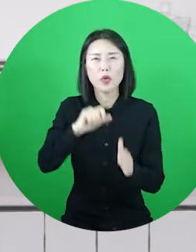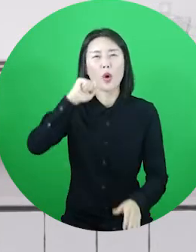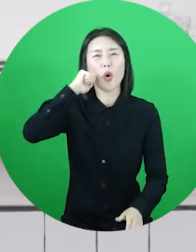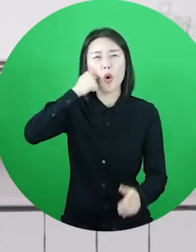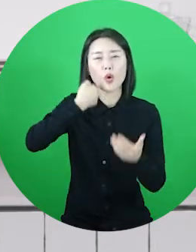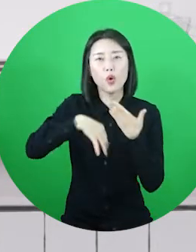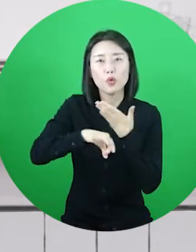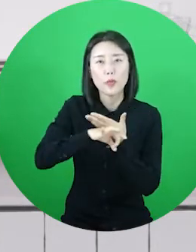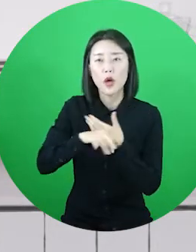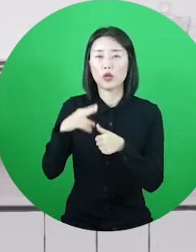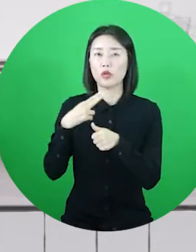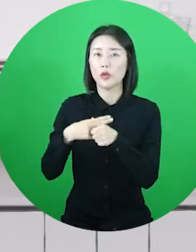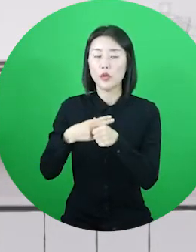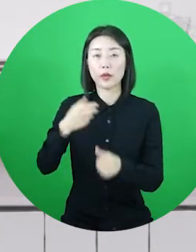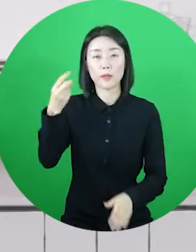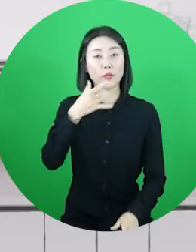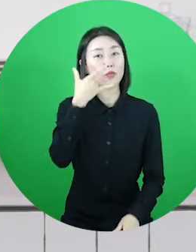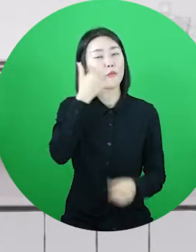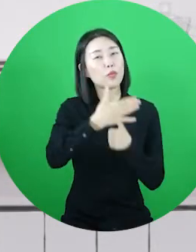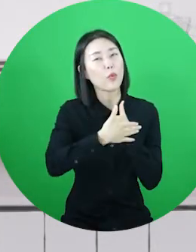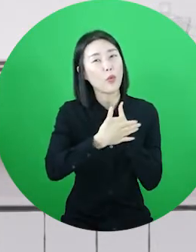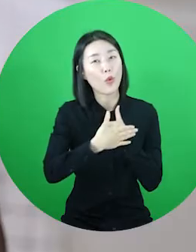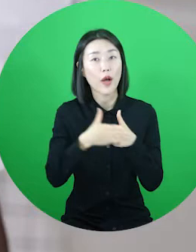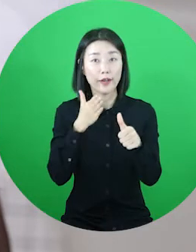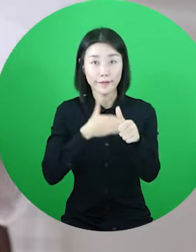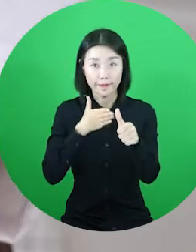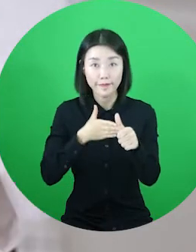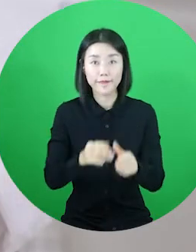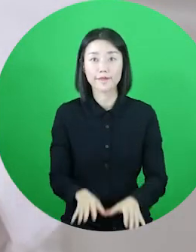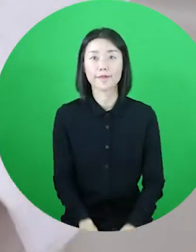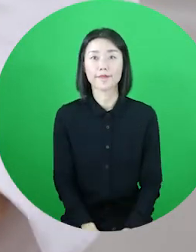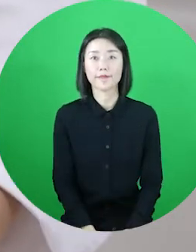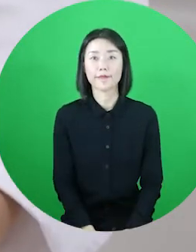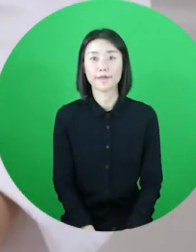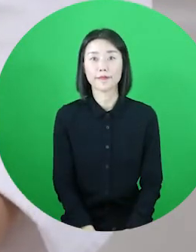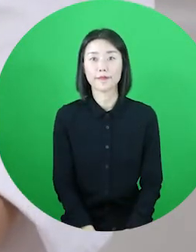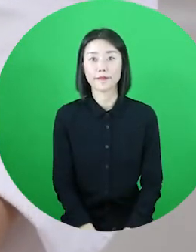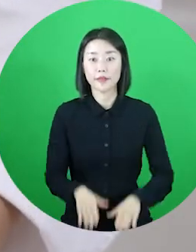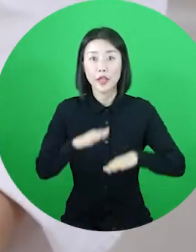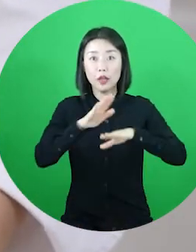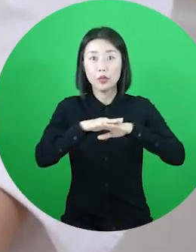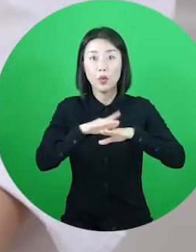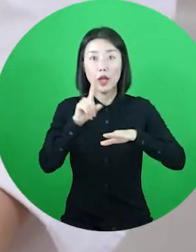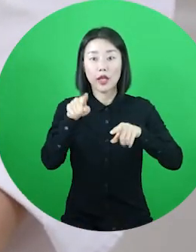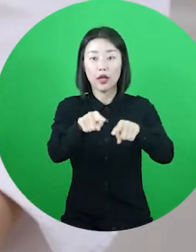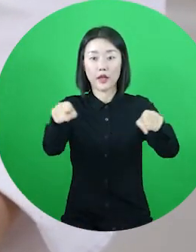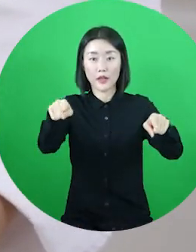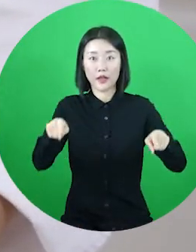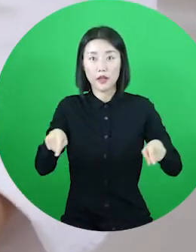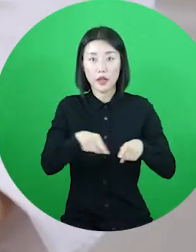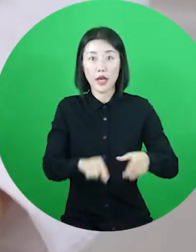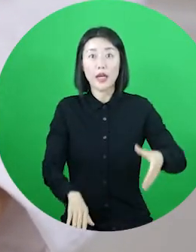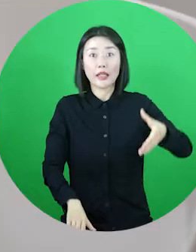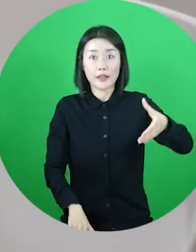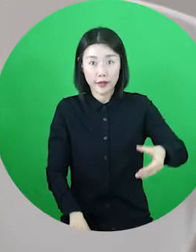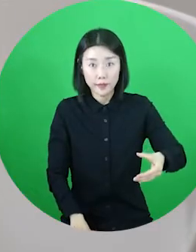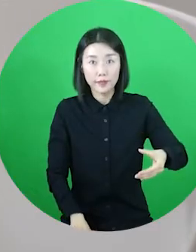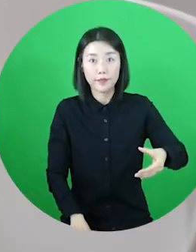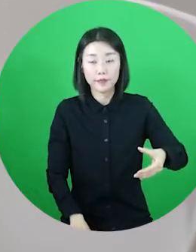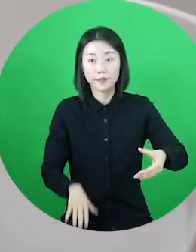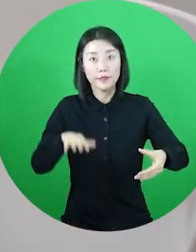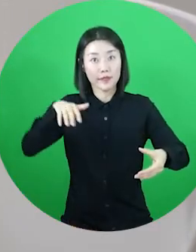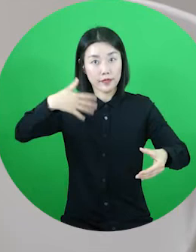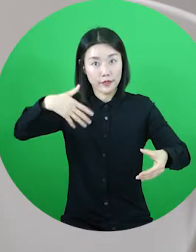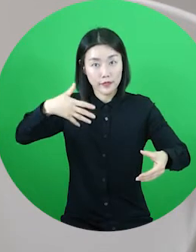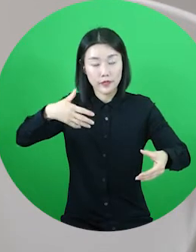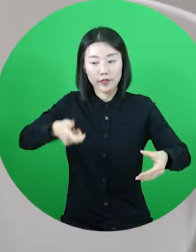또는 선생님께 도움을 요청해 주세요. 한 손으로는 가스레인지가 움직이지 않도록 잘 잡고 다른